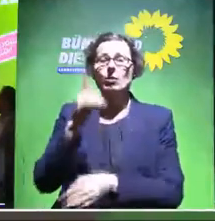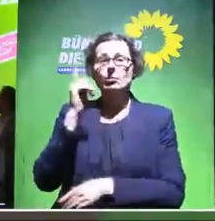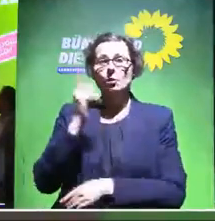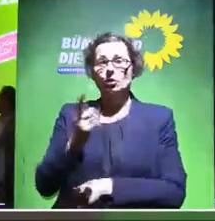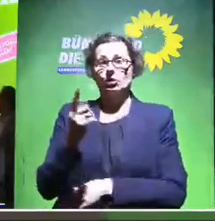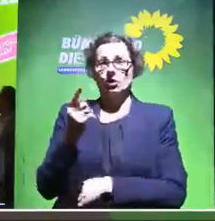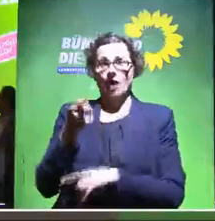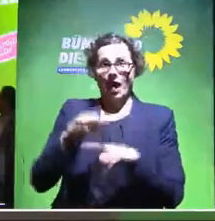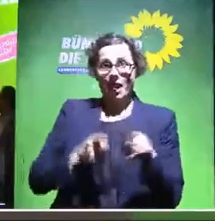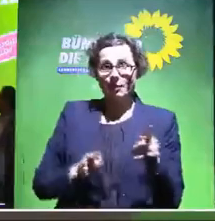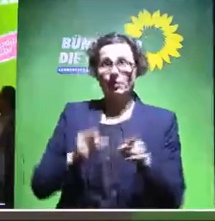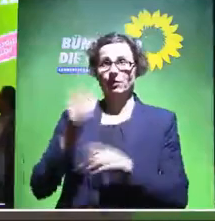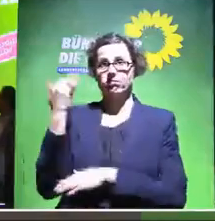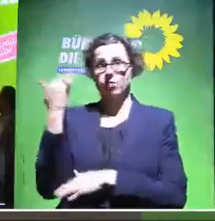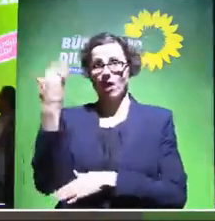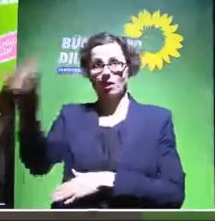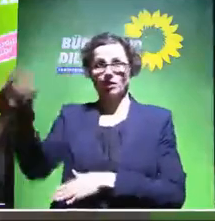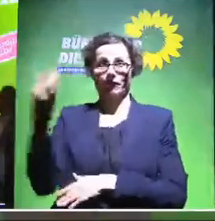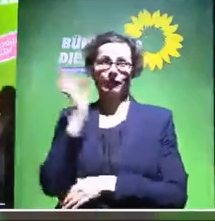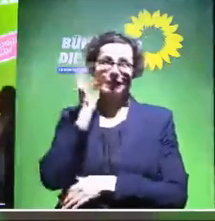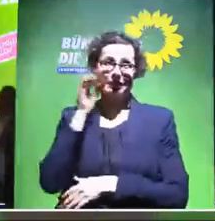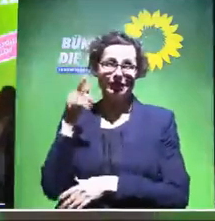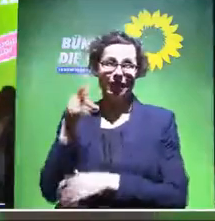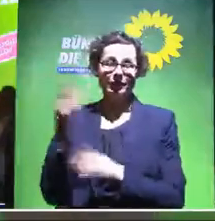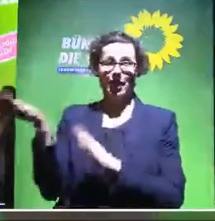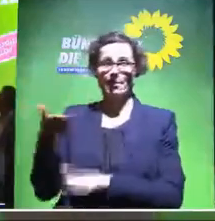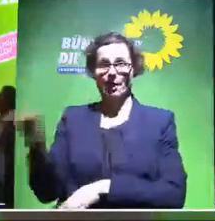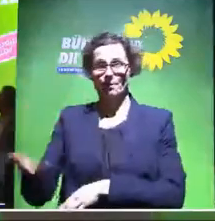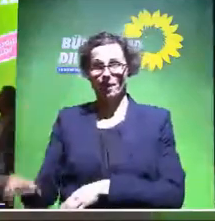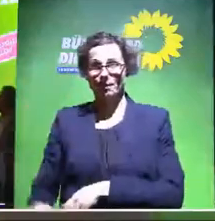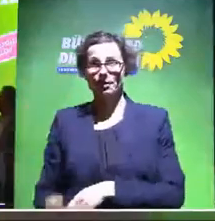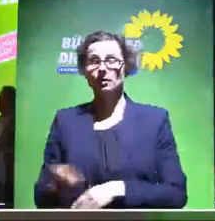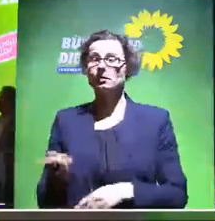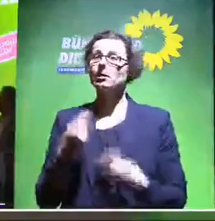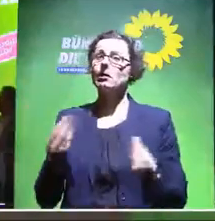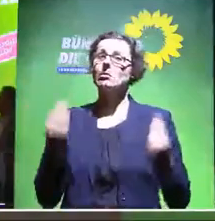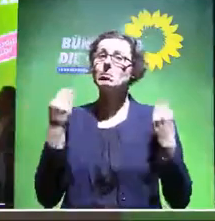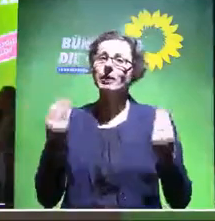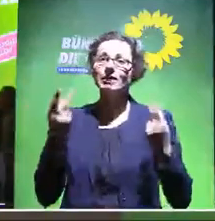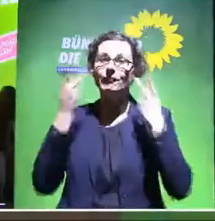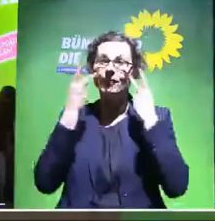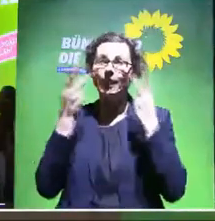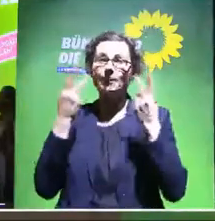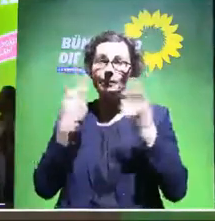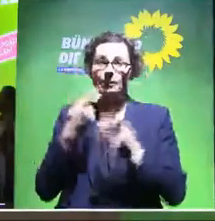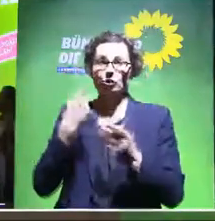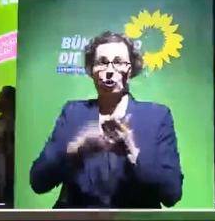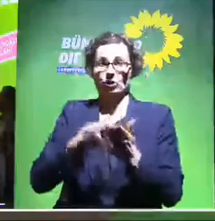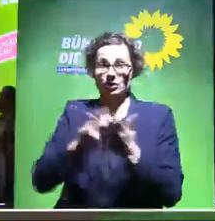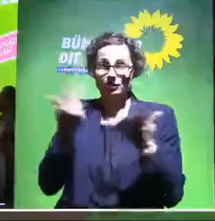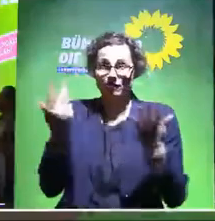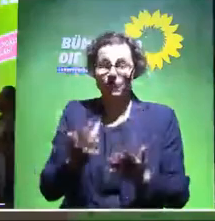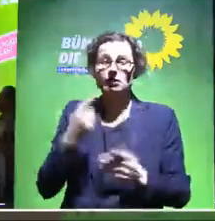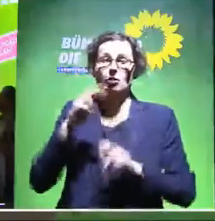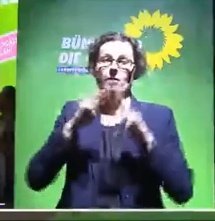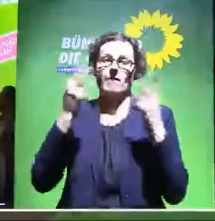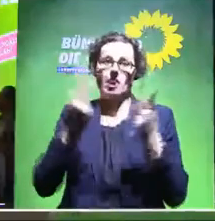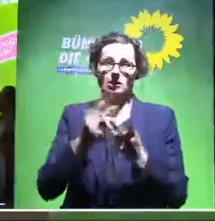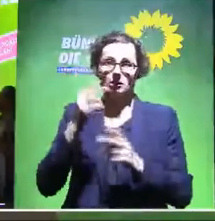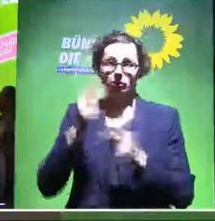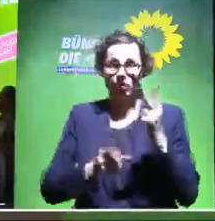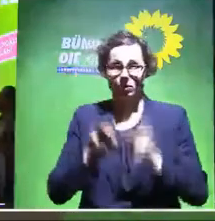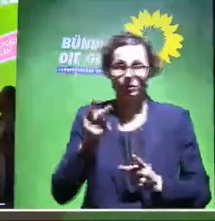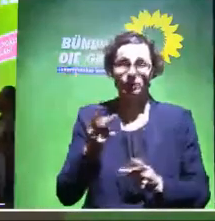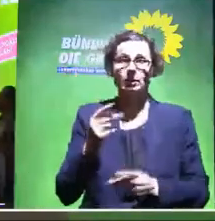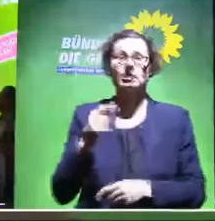des Volkspark Friedrichshain abholzen. Unsere Bequemlichkeit, die geht auf Kosten der Umwelt. Meine Antwort, die